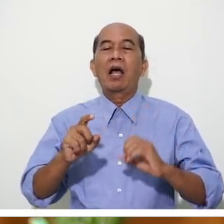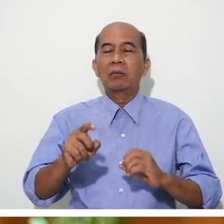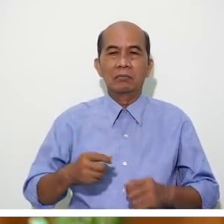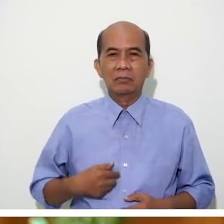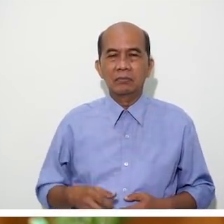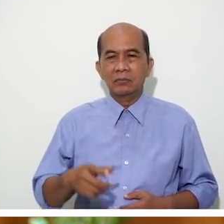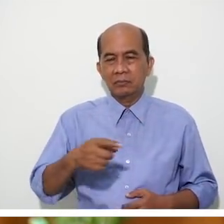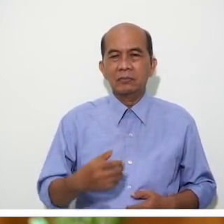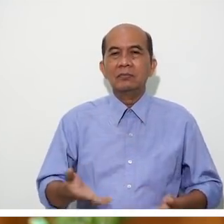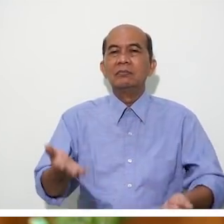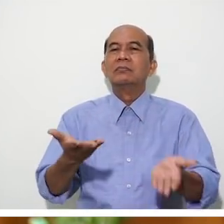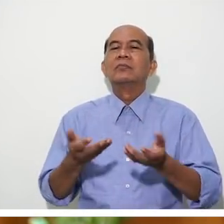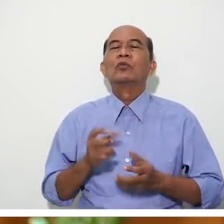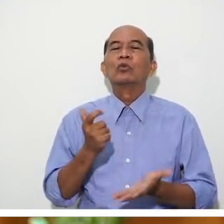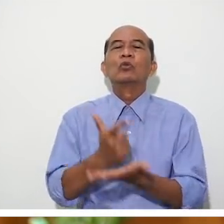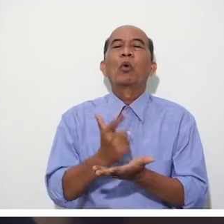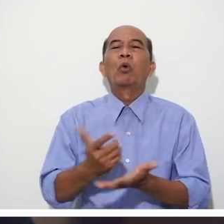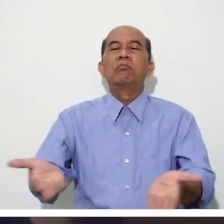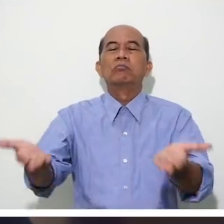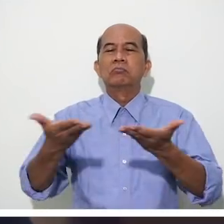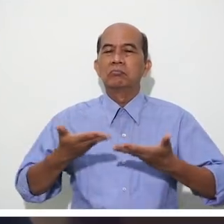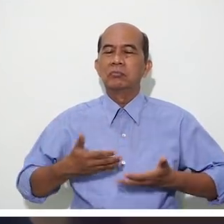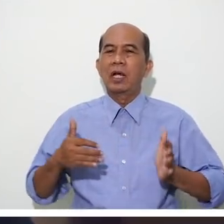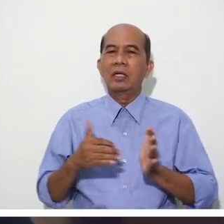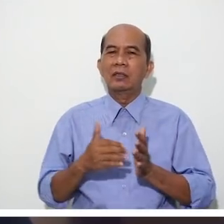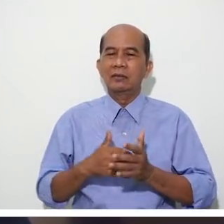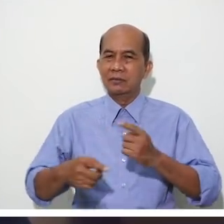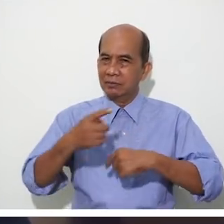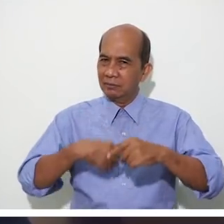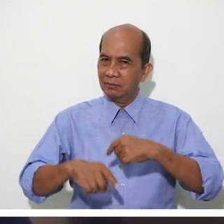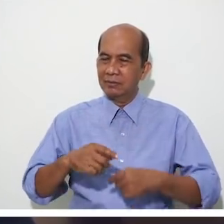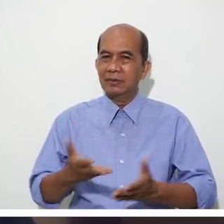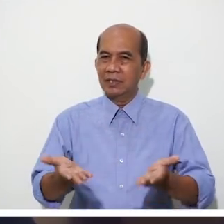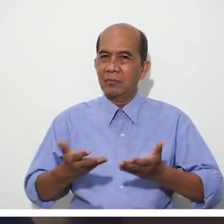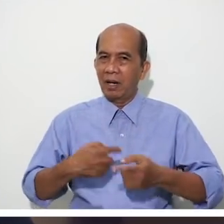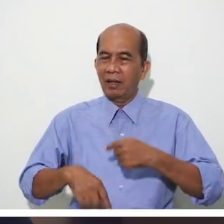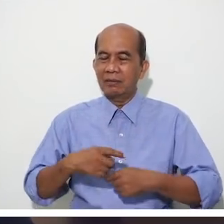kembali? Kira-kira bisa diterima enggak? Halo?